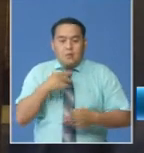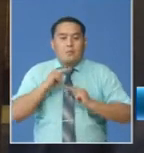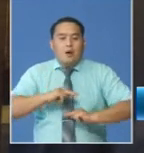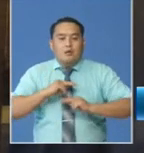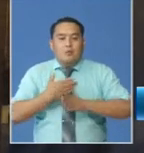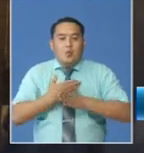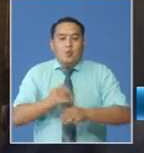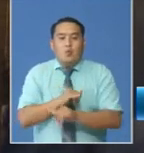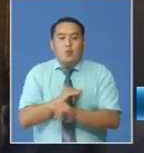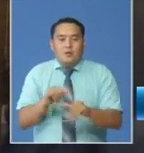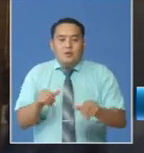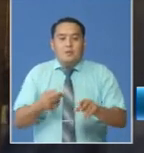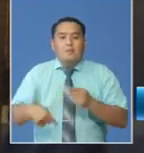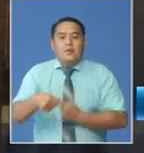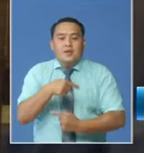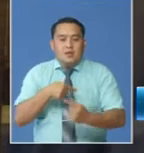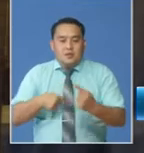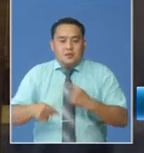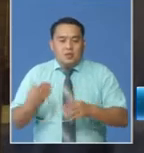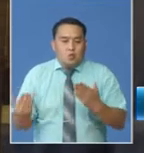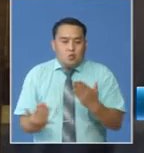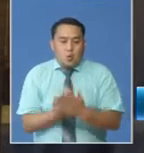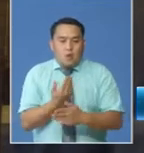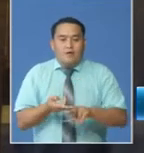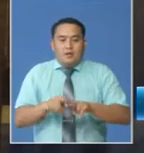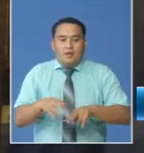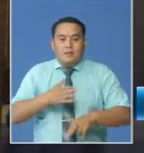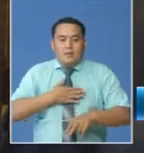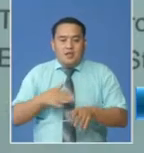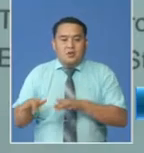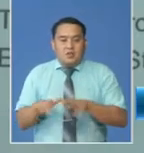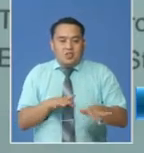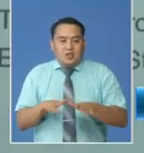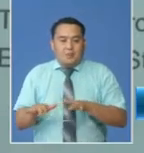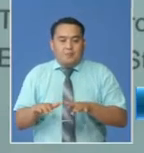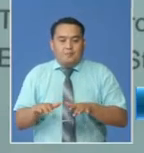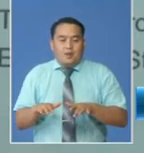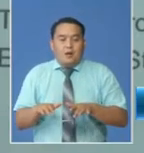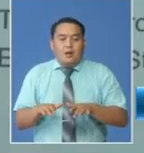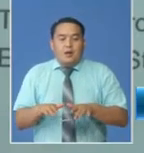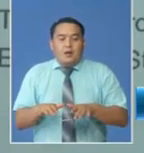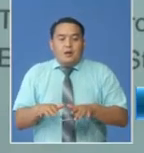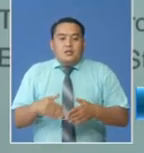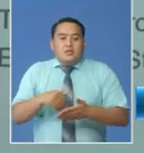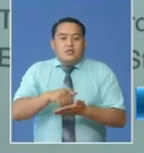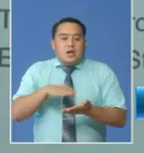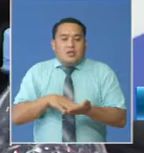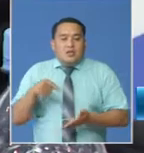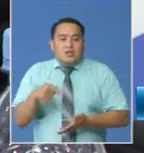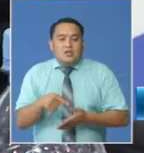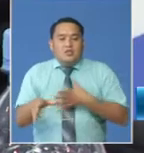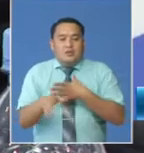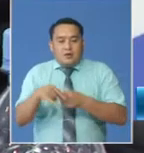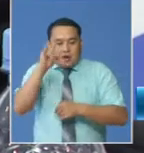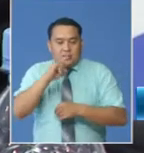помогут расширить действующий бизнес и построить новый. В этом наша миссия. Сегодня в стране зарегистрировано свыше 1000